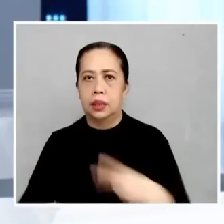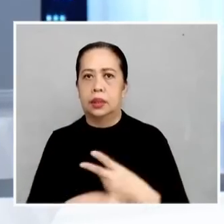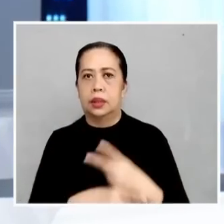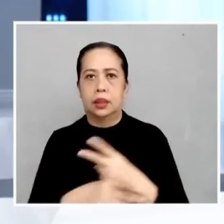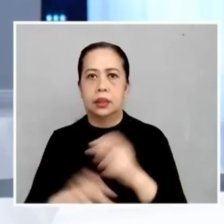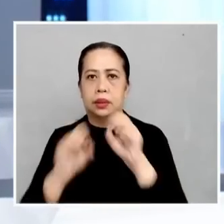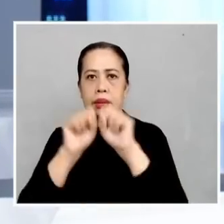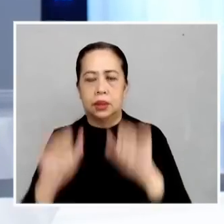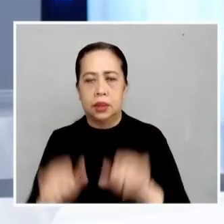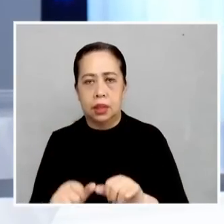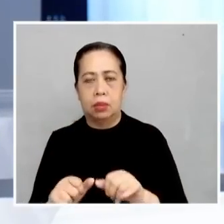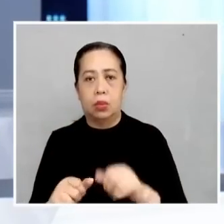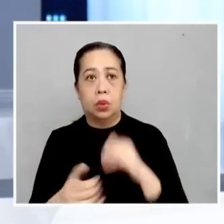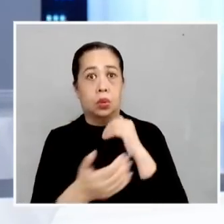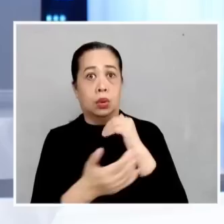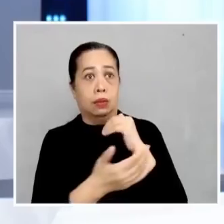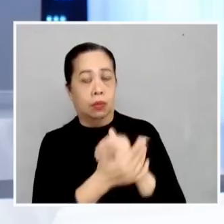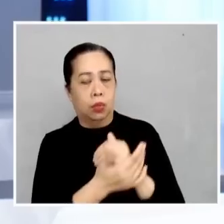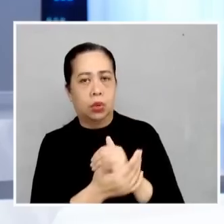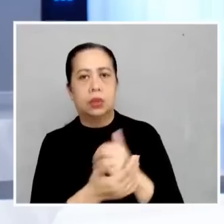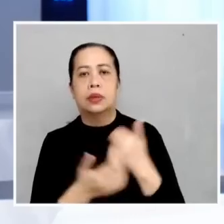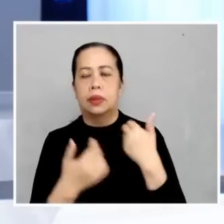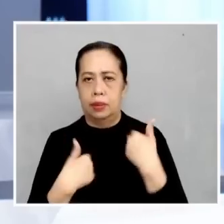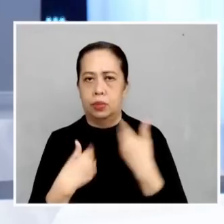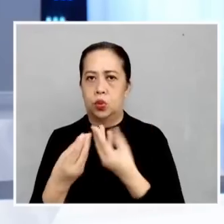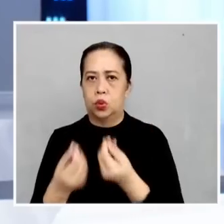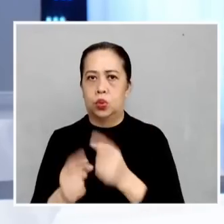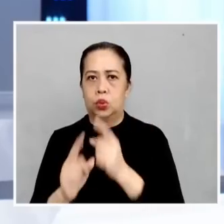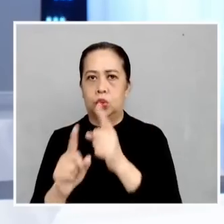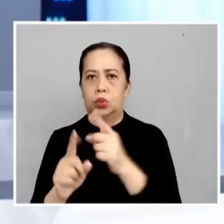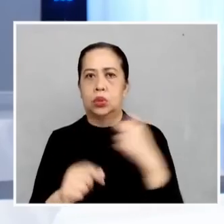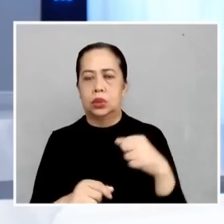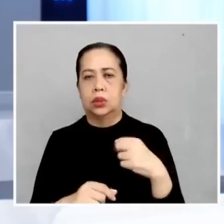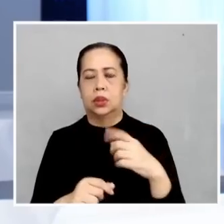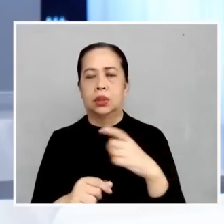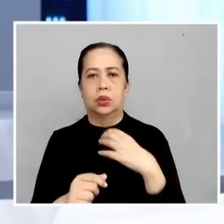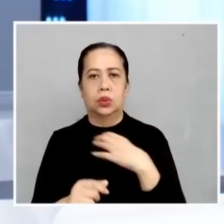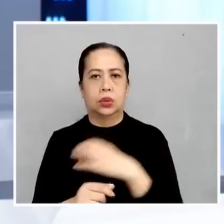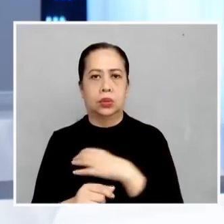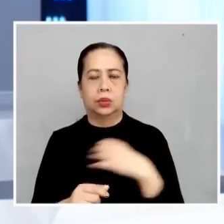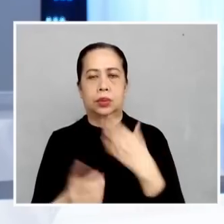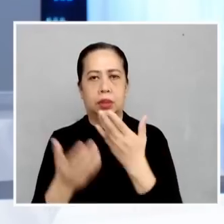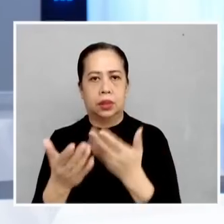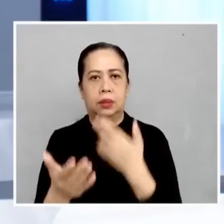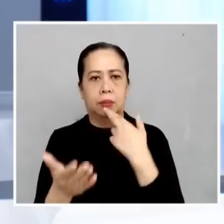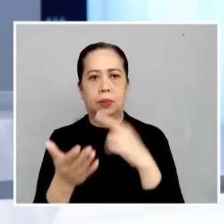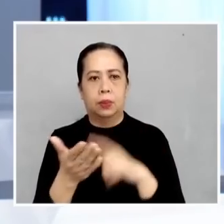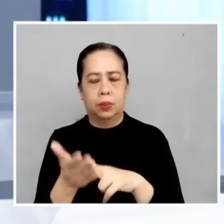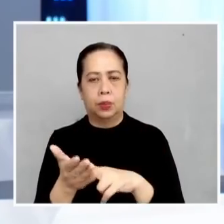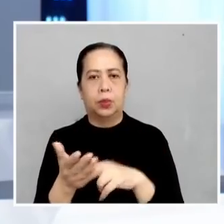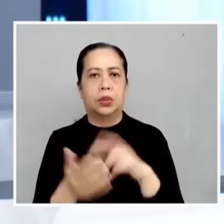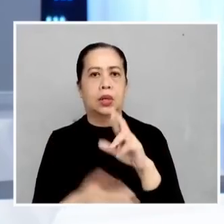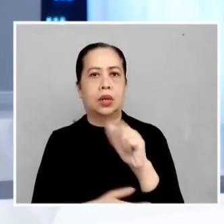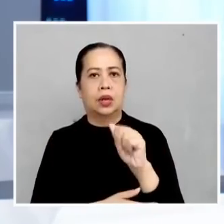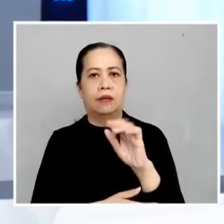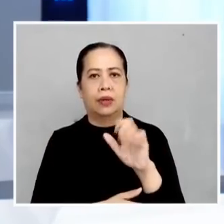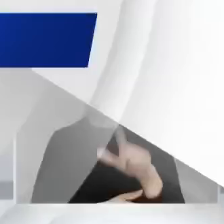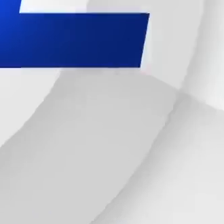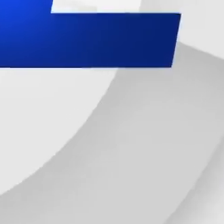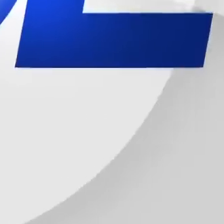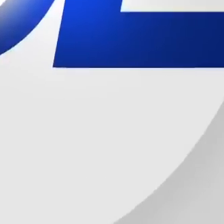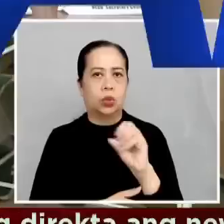para maiwasan ito, may nakikitang sagot ang isang mambabatas, nagpa-patrol Rafael Bosano.